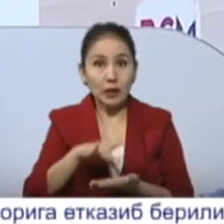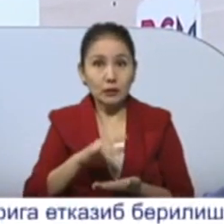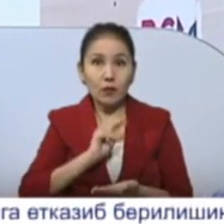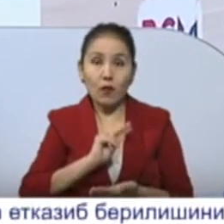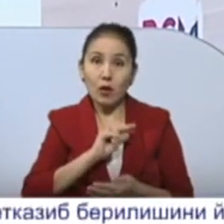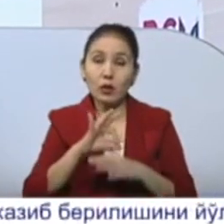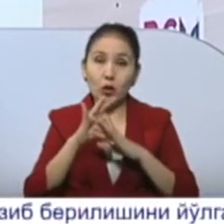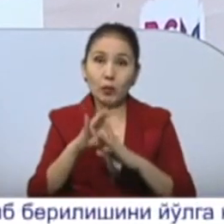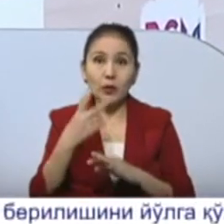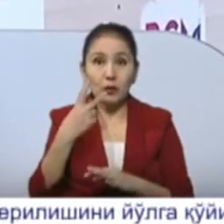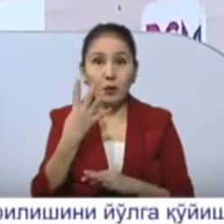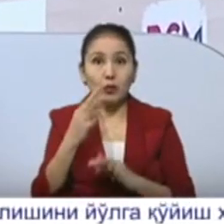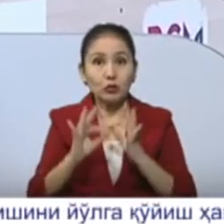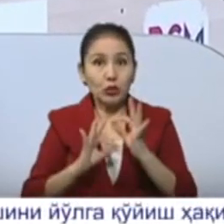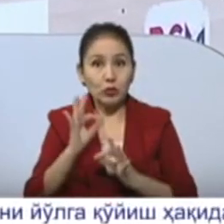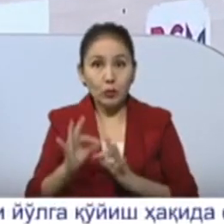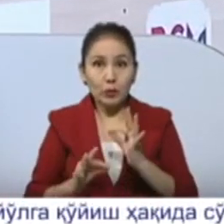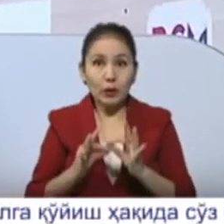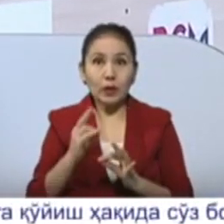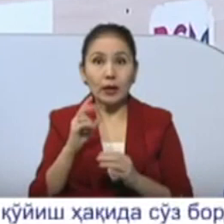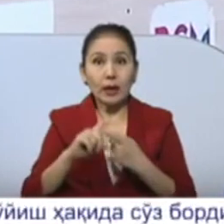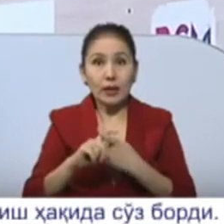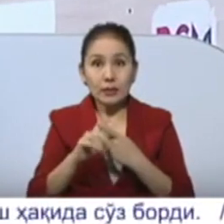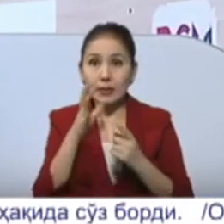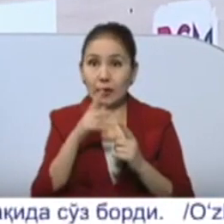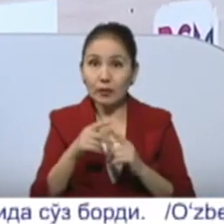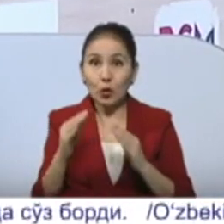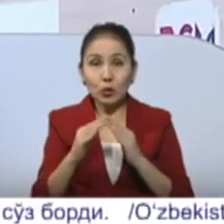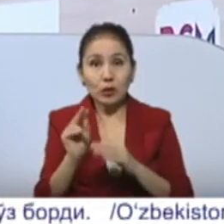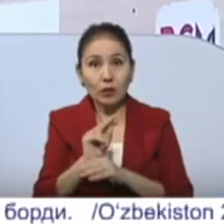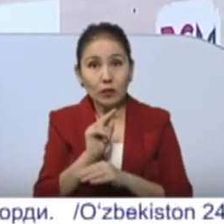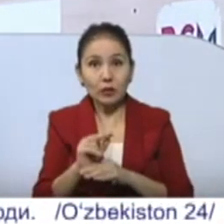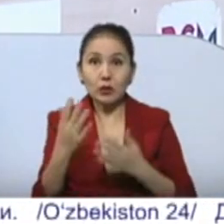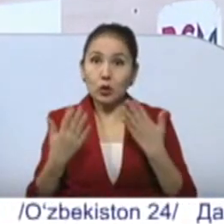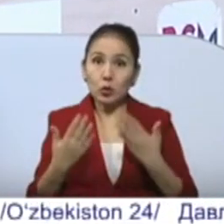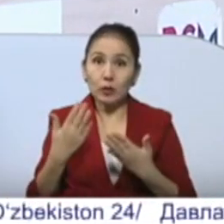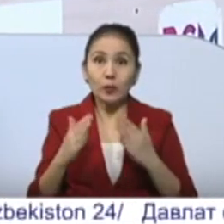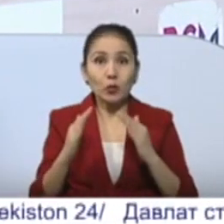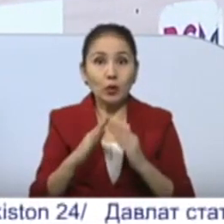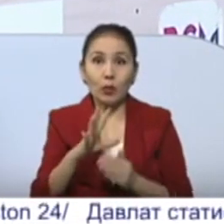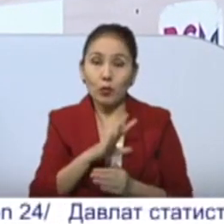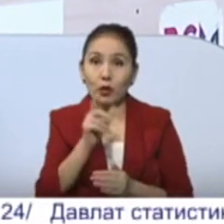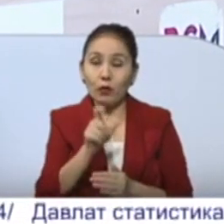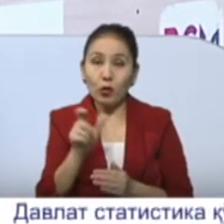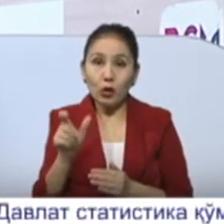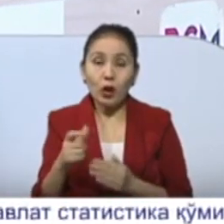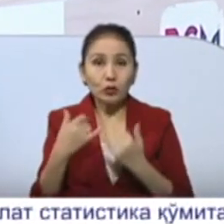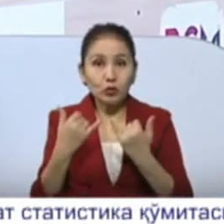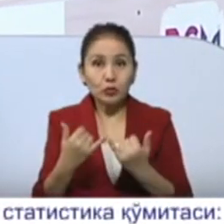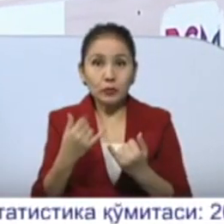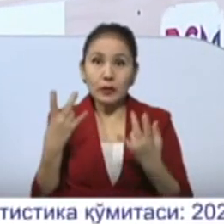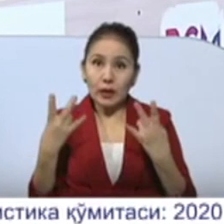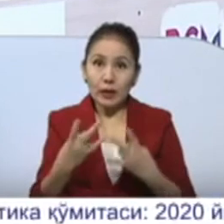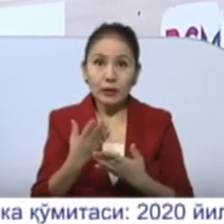olib bormoqda va 24 soat davomida karantin davrida uyida davolanayotgan yoki bo'lmasam uyda bo'lgan fuqarolarimiz uchun